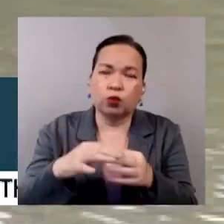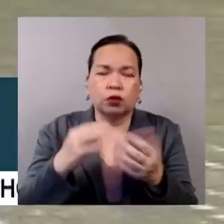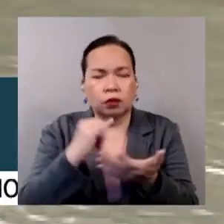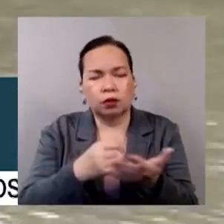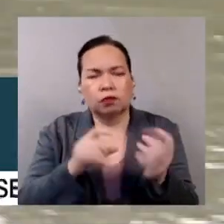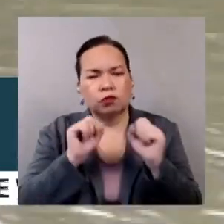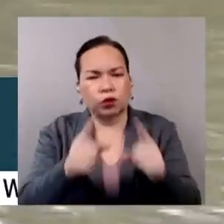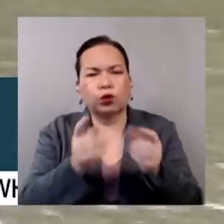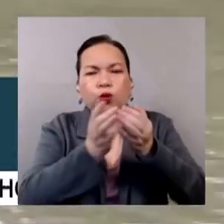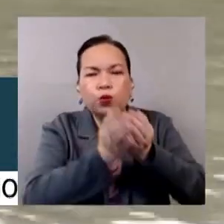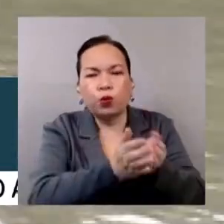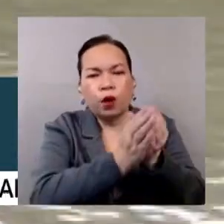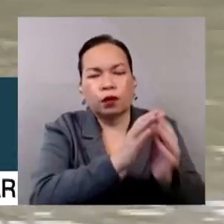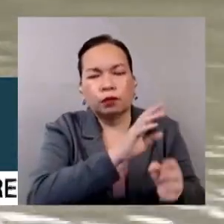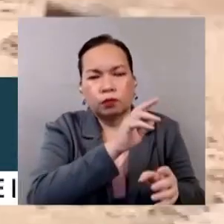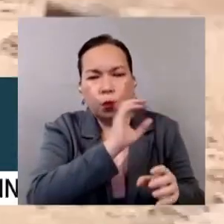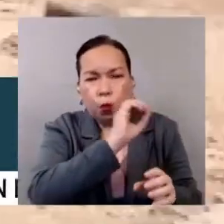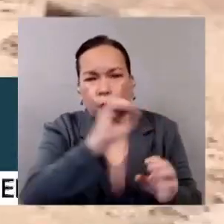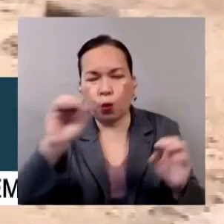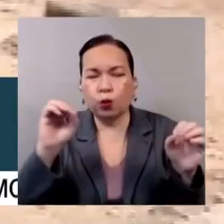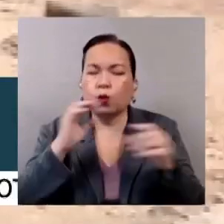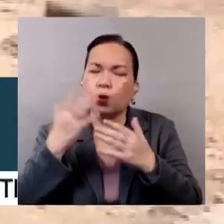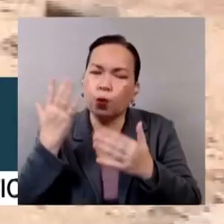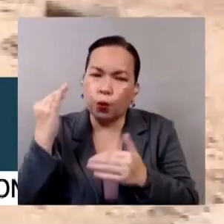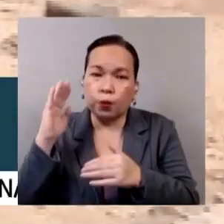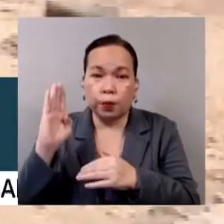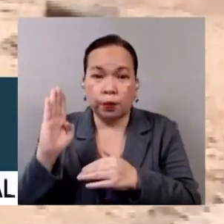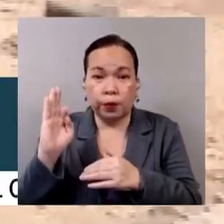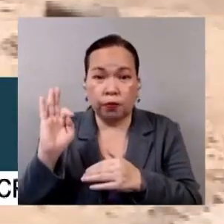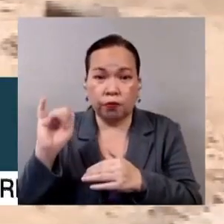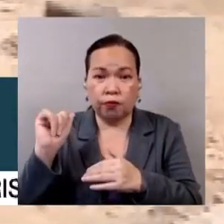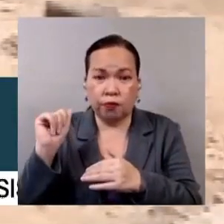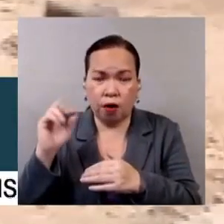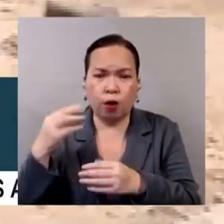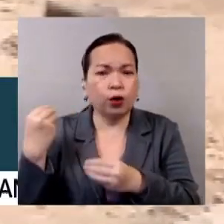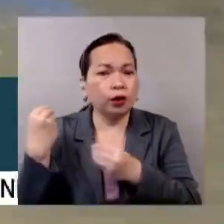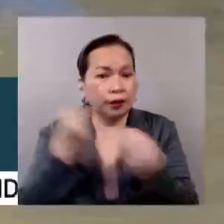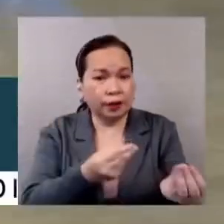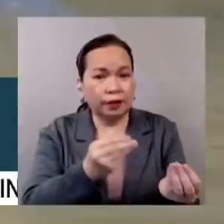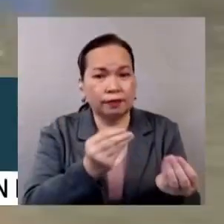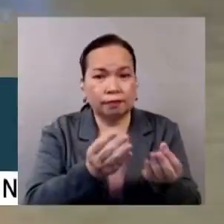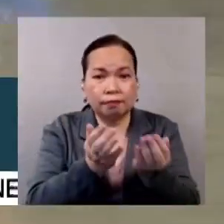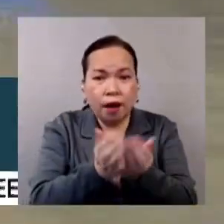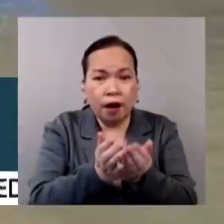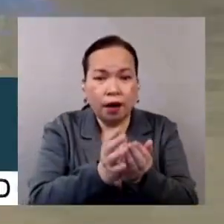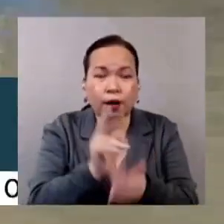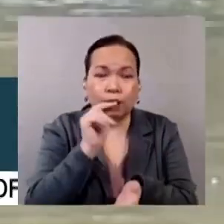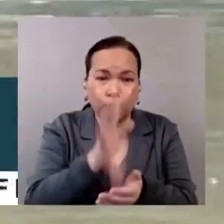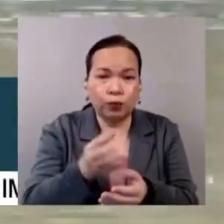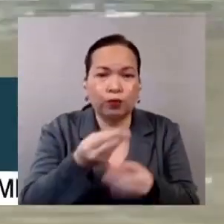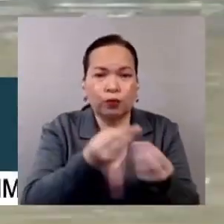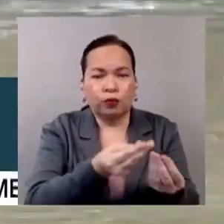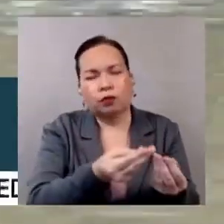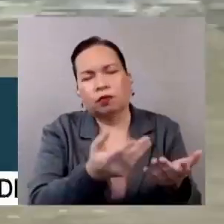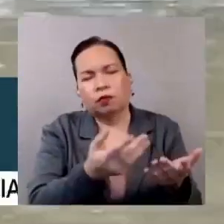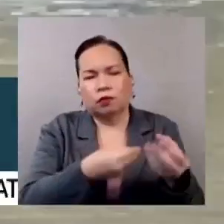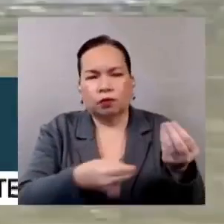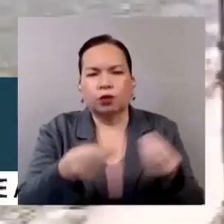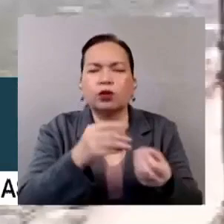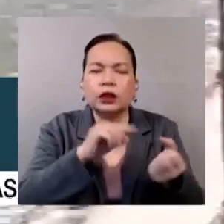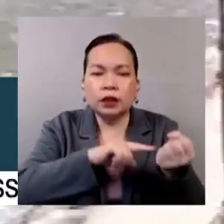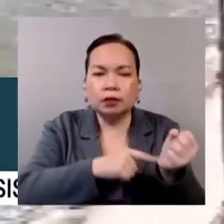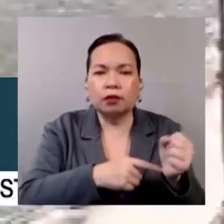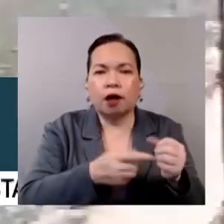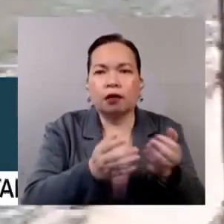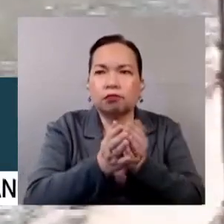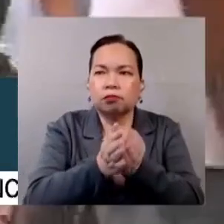sa matulungan siguro ng BFAR, pabigyan ulit sila ng bangka para pang simula nila. And doon sa cash forward, may bayad na